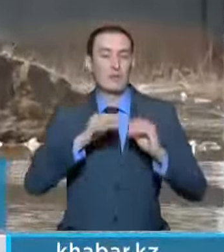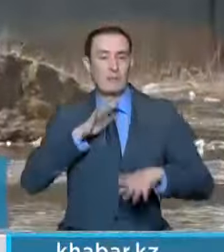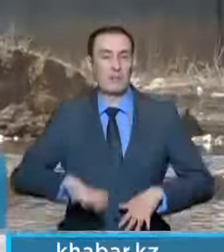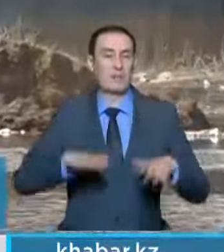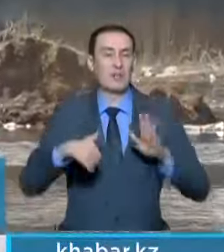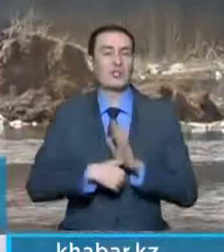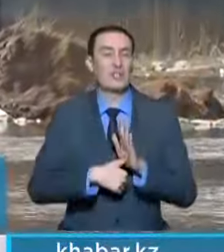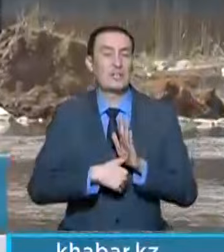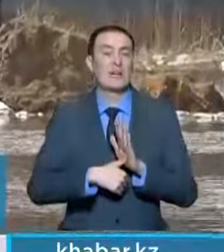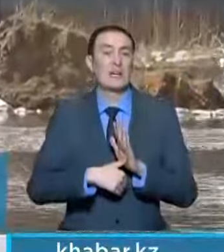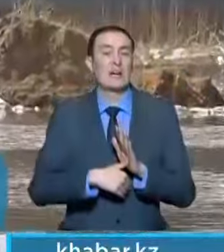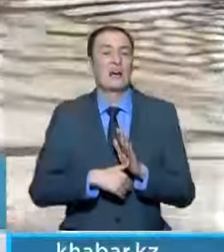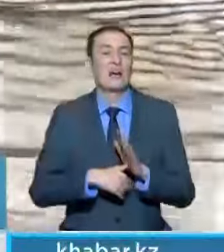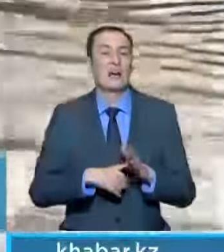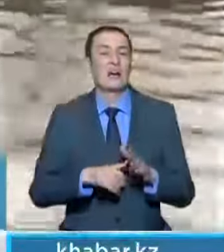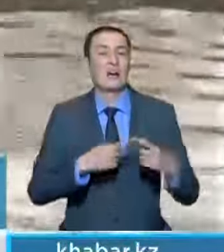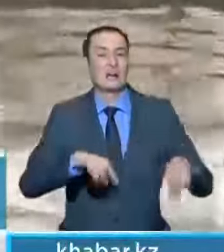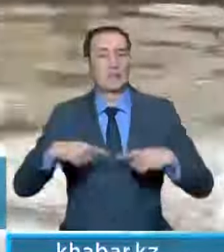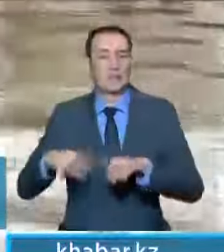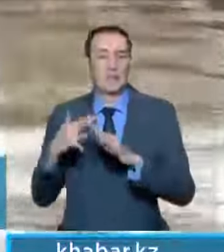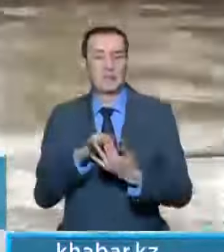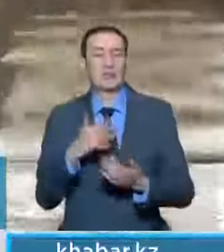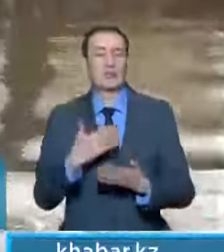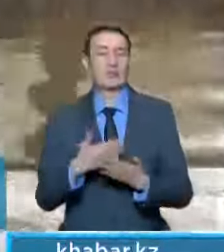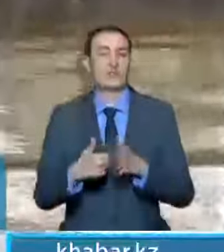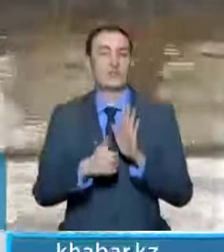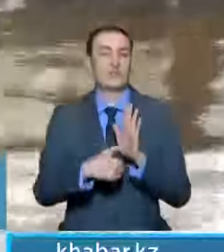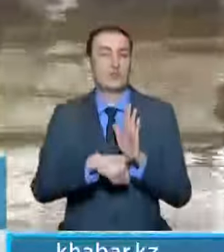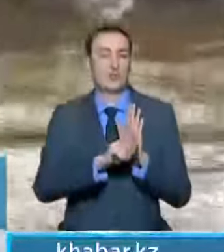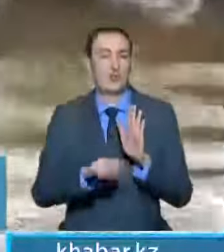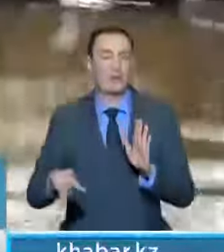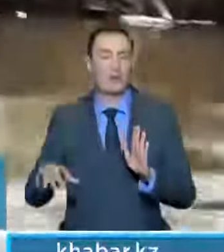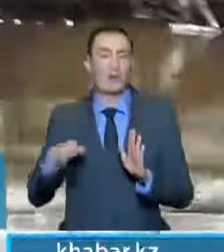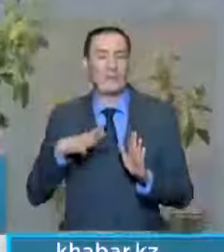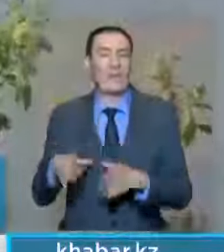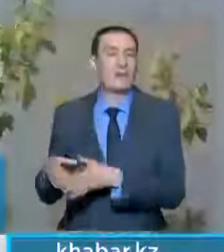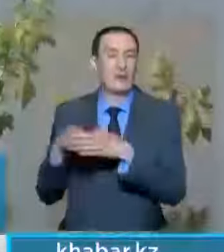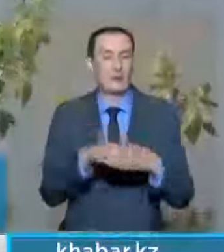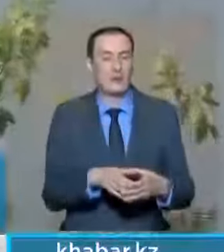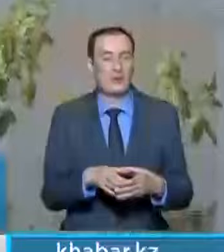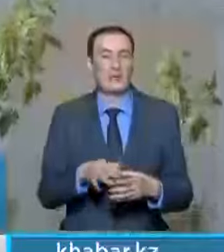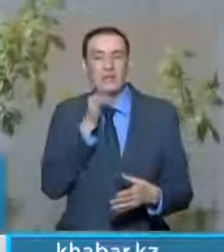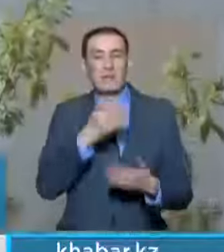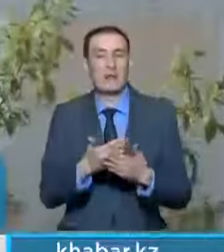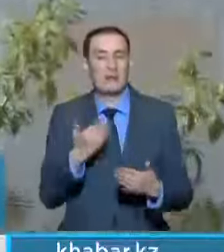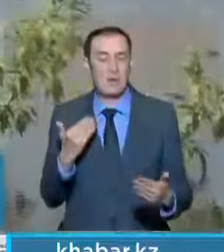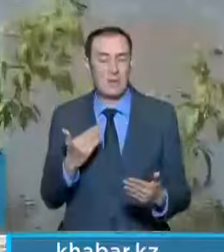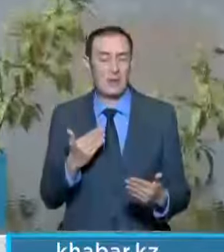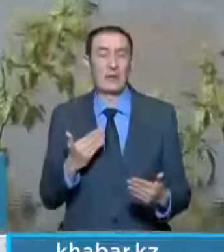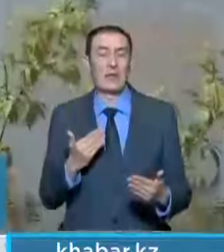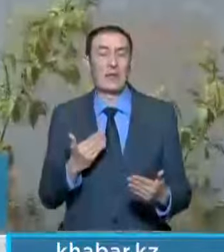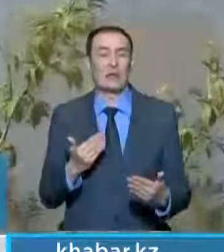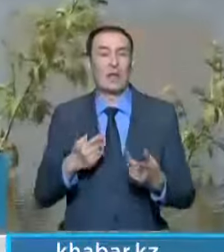подтопило 6 садовых товариществ. Жителей, это около 600 человек, эвакуировали заблаговременно.